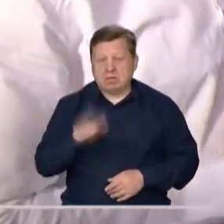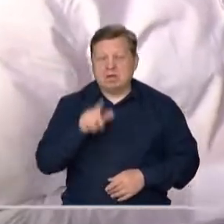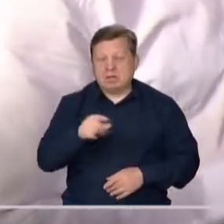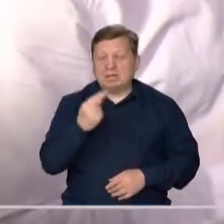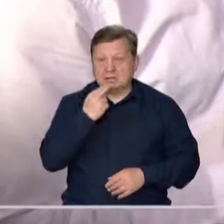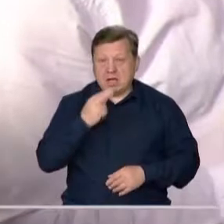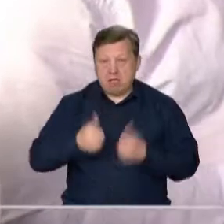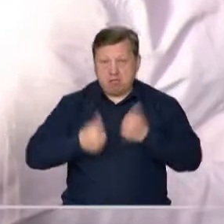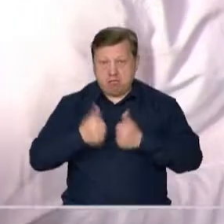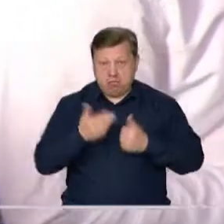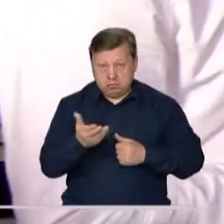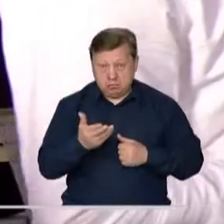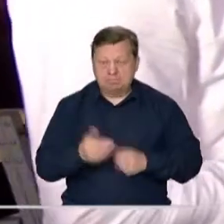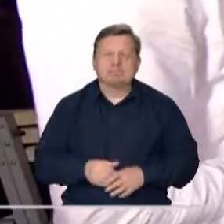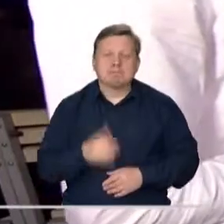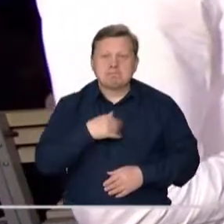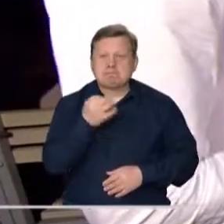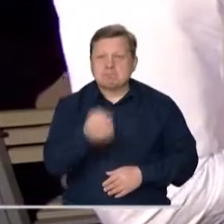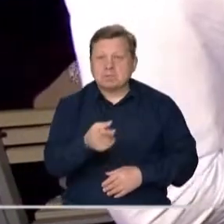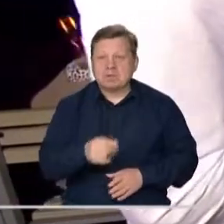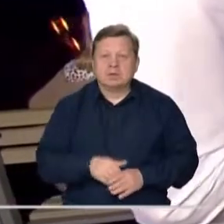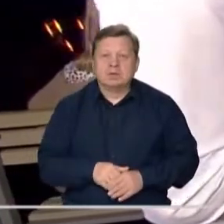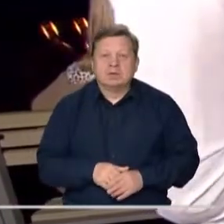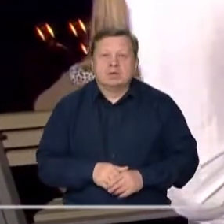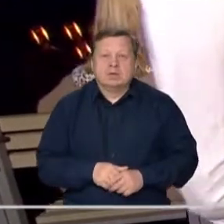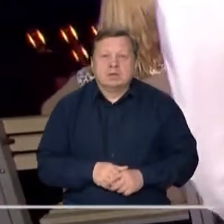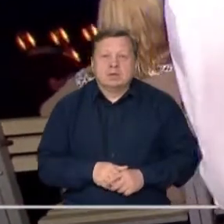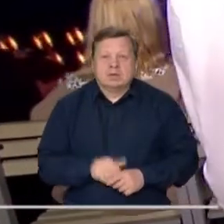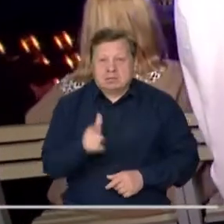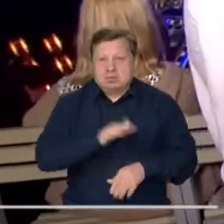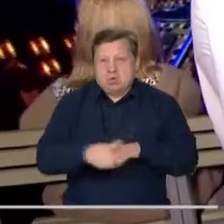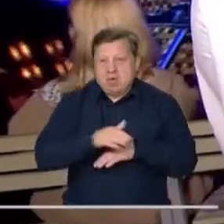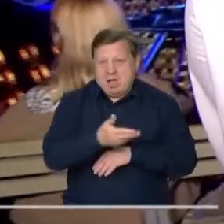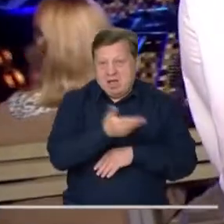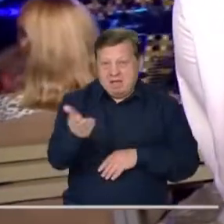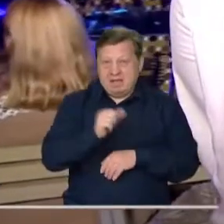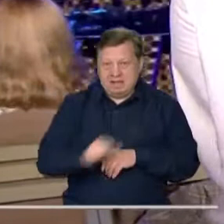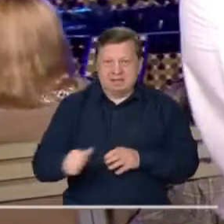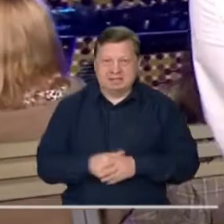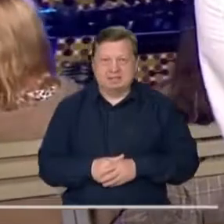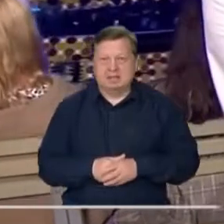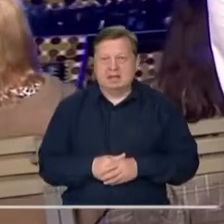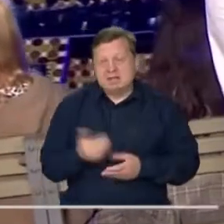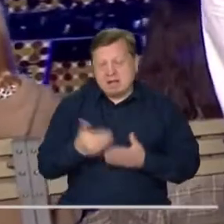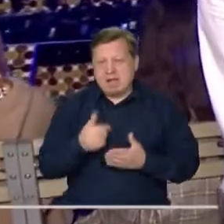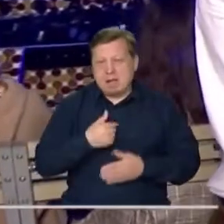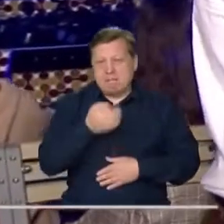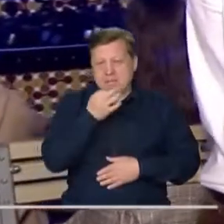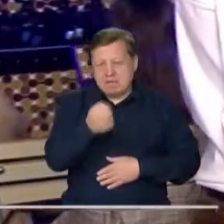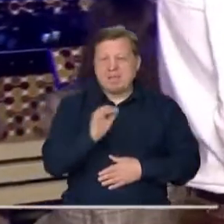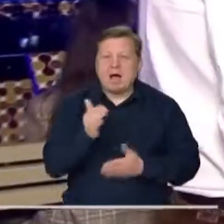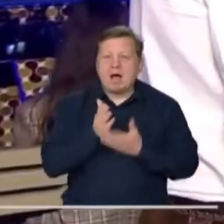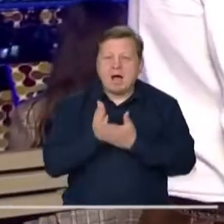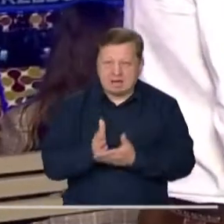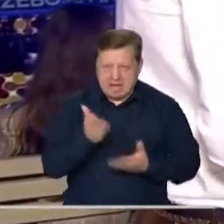konkursu. Chciałam zapytać o to, bo Wy jesteście już wielkimi gwiazdami. Was można zapytać o rady i można zapytać